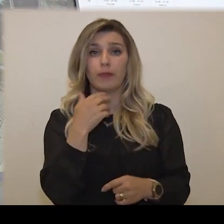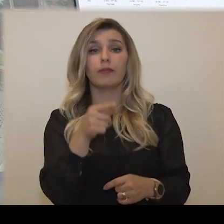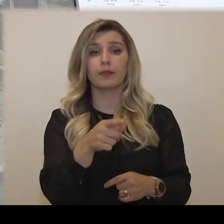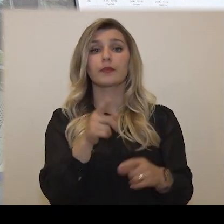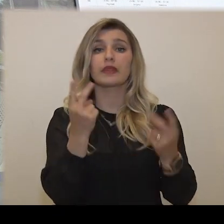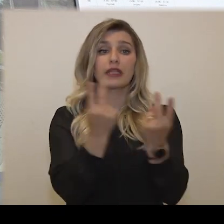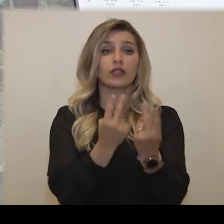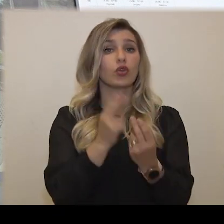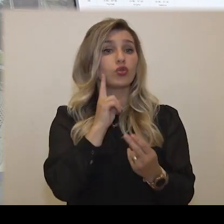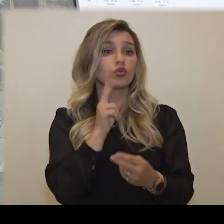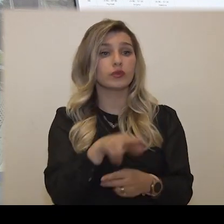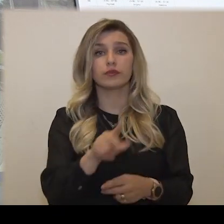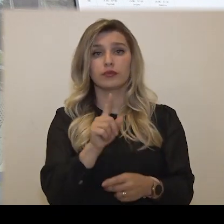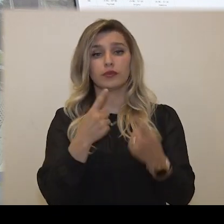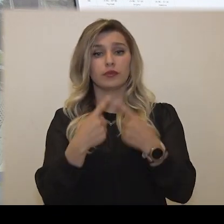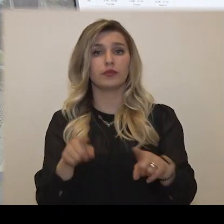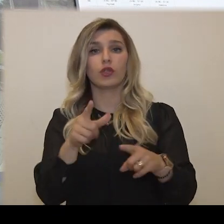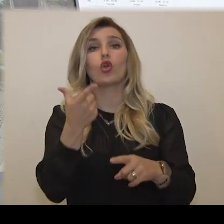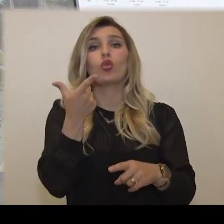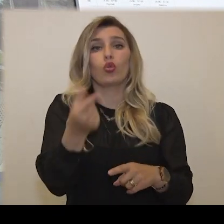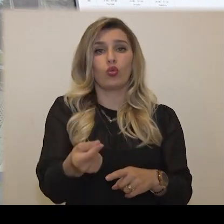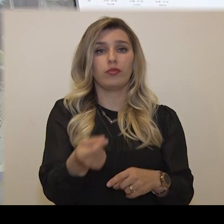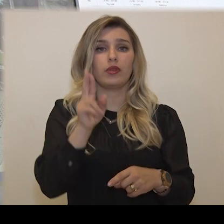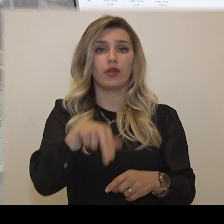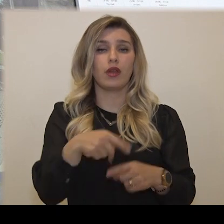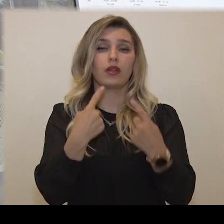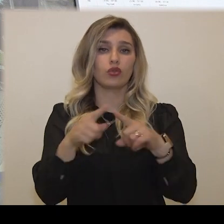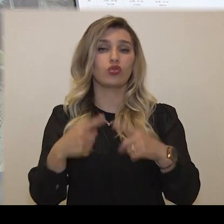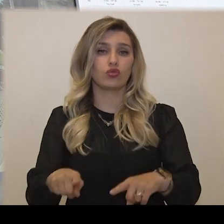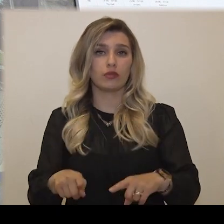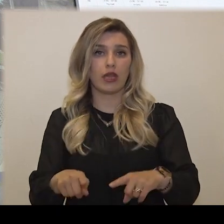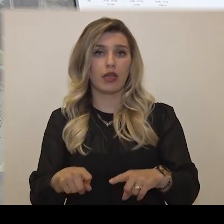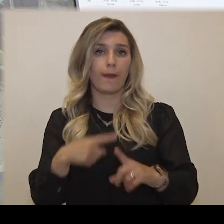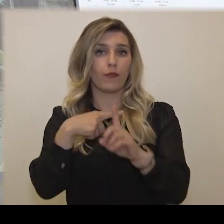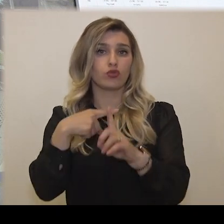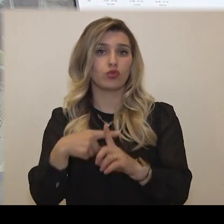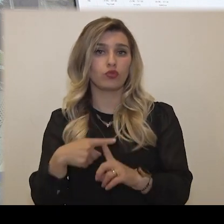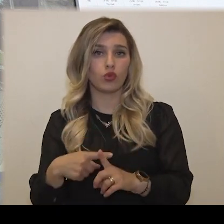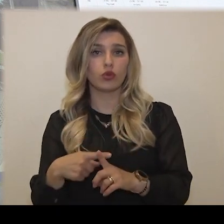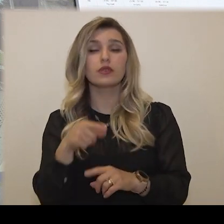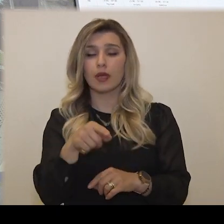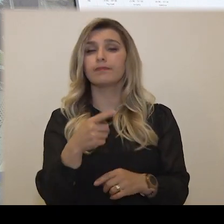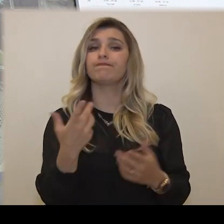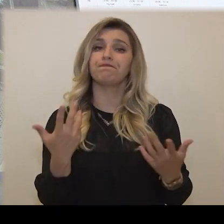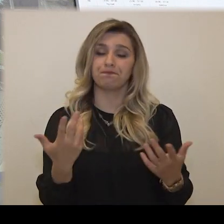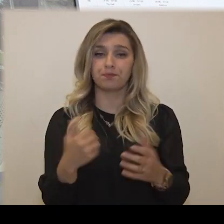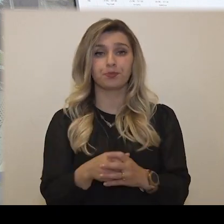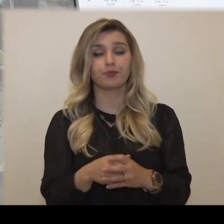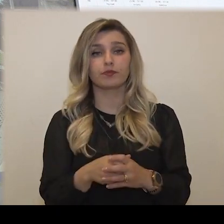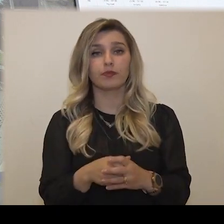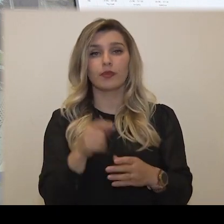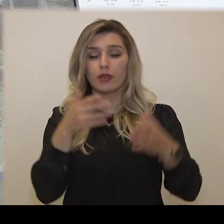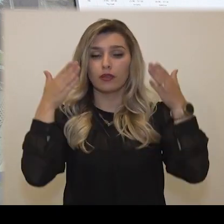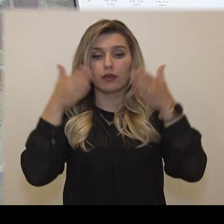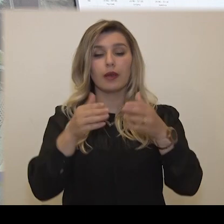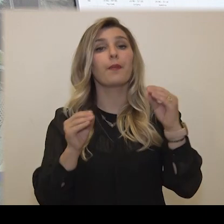janë sikur fëmijë të tjerë, kuptot që kanë probleme, do thotë saj përket shkrimit leximit. Mirë po me gjithatë